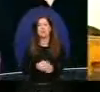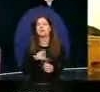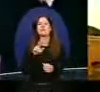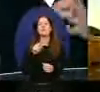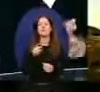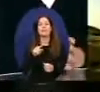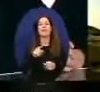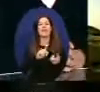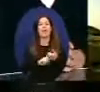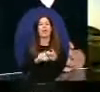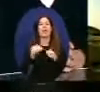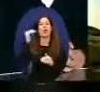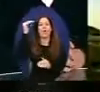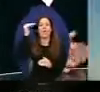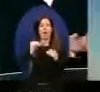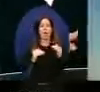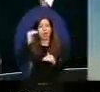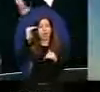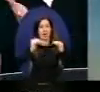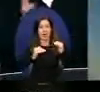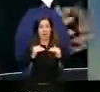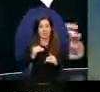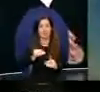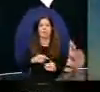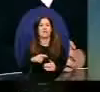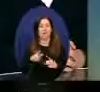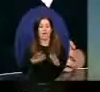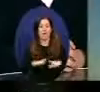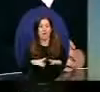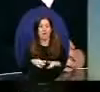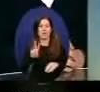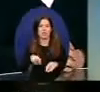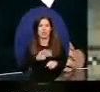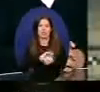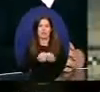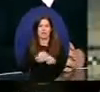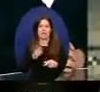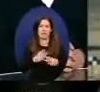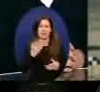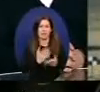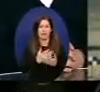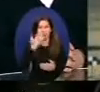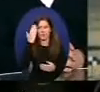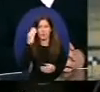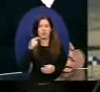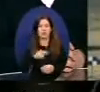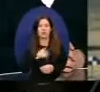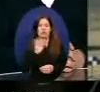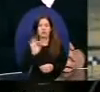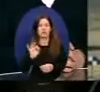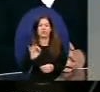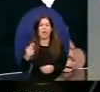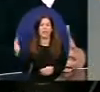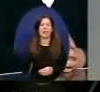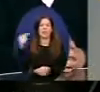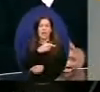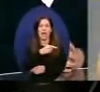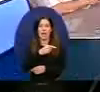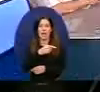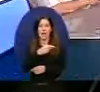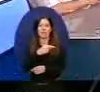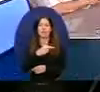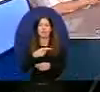מגיע, ולכן זה קשור אחד לשני. ולמטה את כיפת ברזל שכולנו מכירים, שהיא נועדה יותר לטילים,